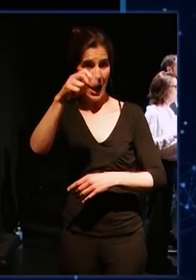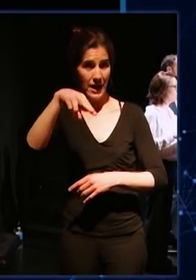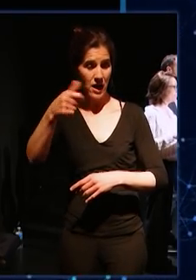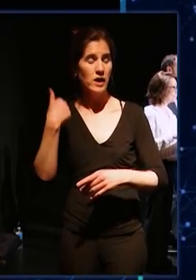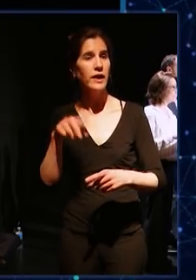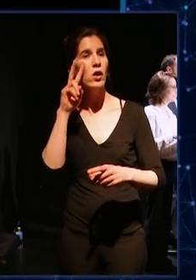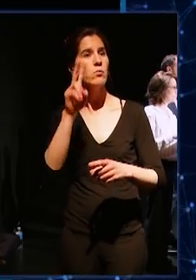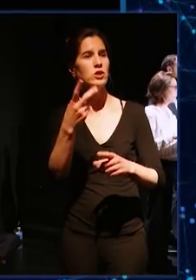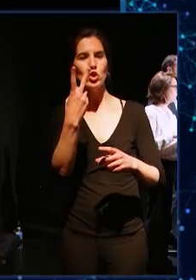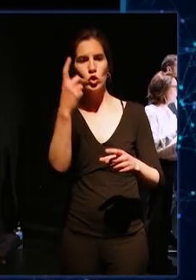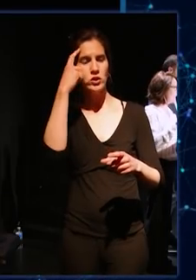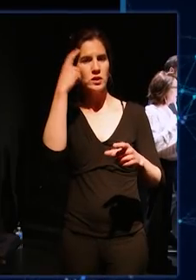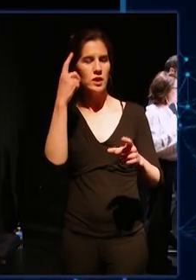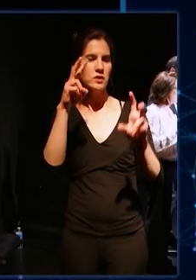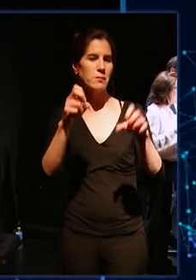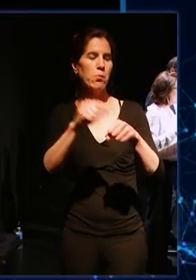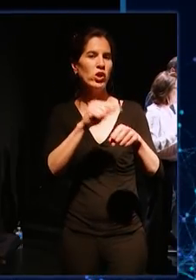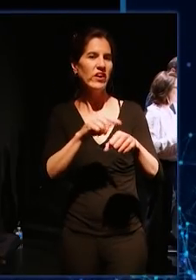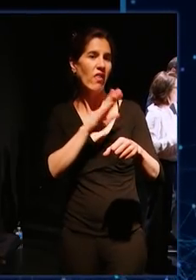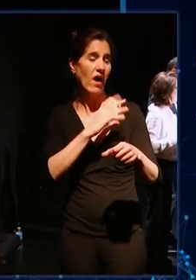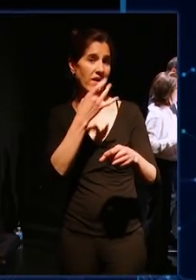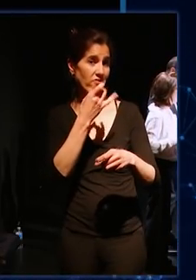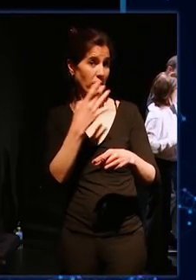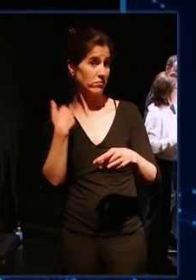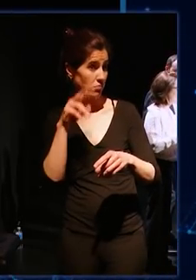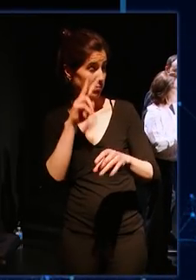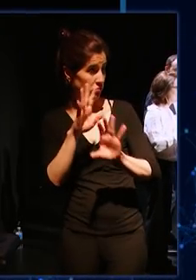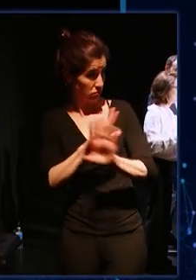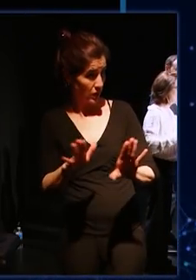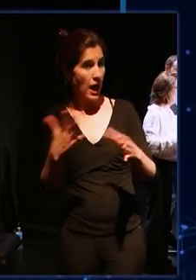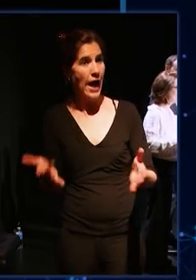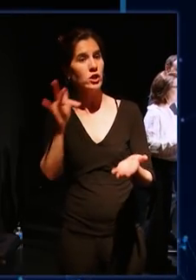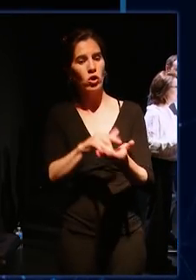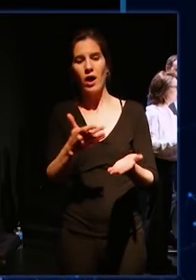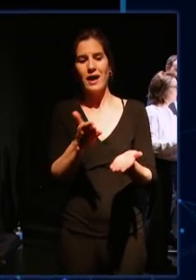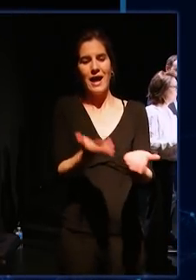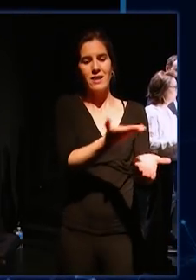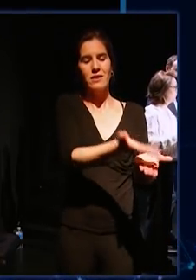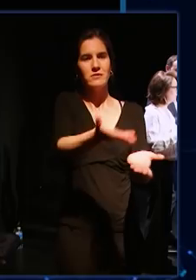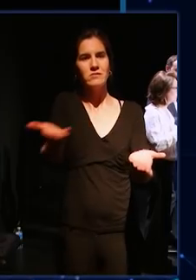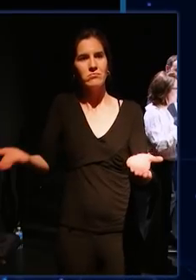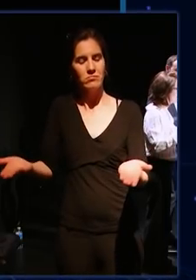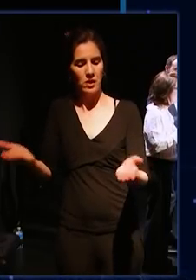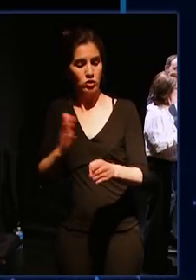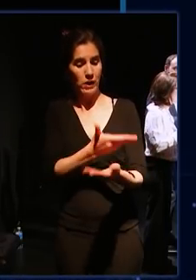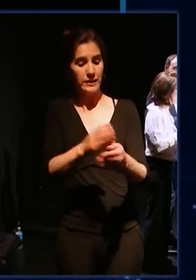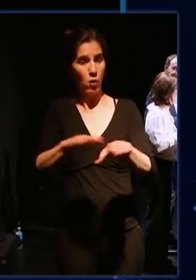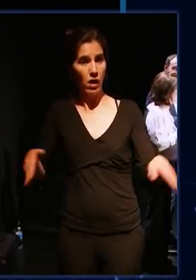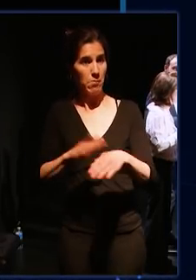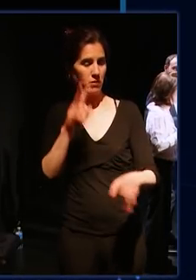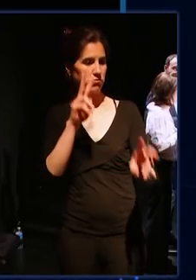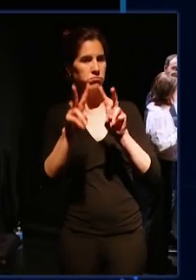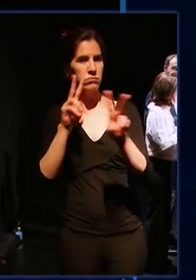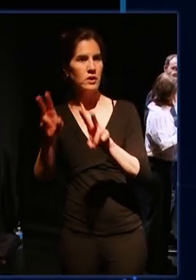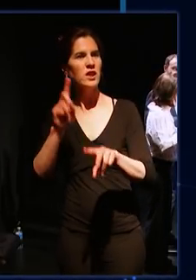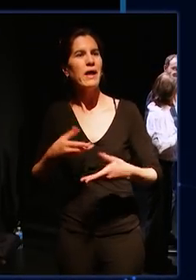intenses de política de cafè. Ara sí, ha arribat l'hora de posar totes les cartes sobre la taula i fer una mica d'ajuda a aquelles